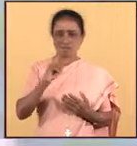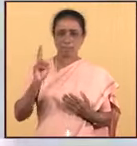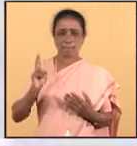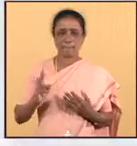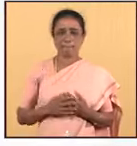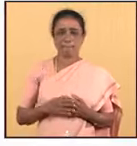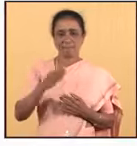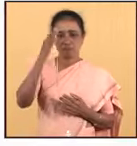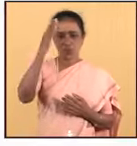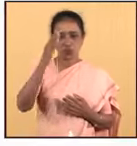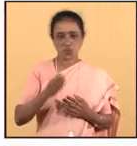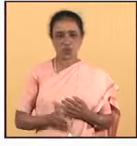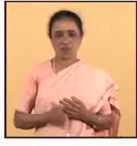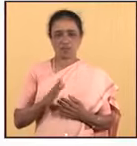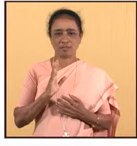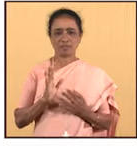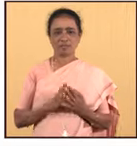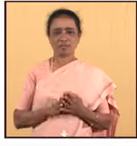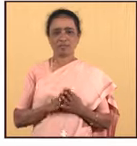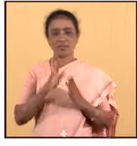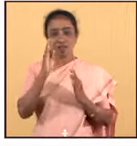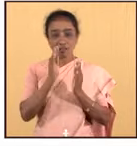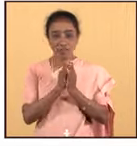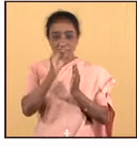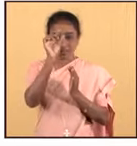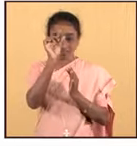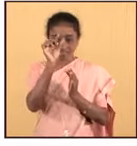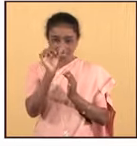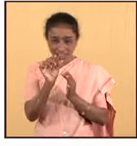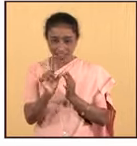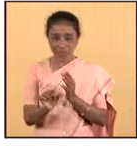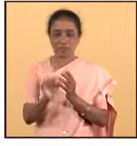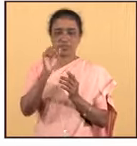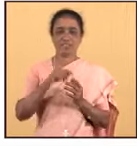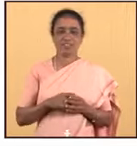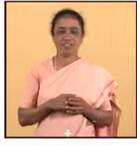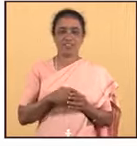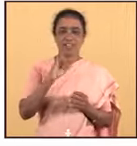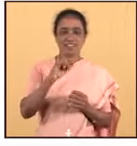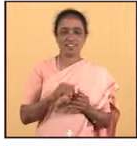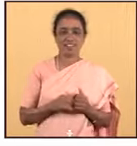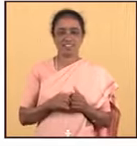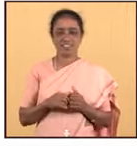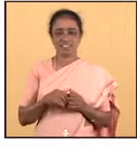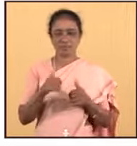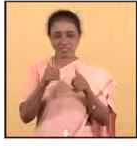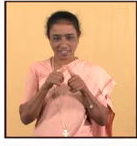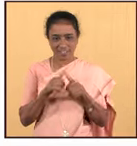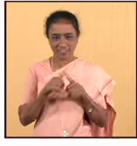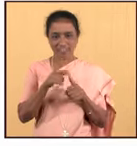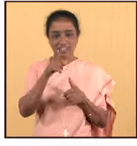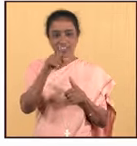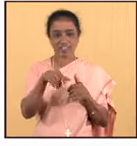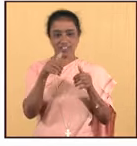இஸ்லாம், கிறிஸ்டியன். இதில் பார்த்தோன்னா இந்த இந்துசத்தில் உள்ள ஐ, ஜெயினிசத்தில் உள்ள என், புத்திசத்தில் உள்ள டி, சீக்கியத்தில் உள்ள